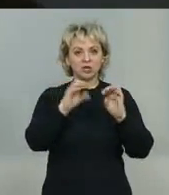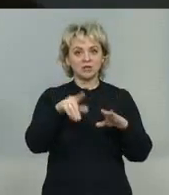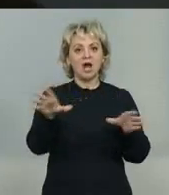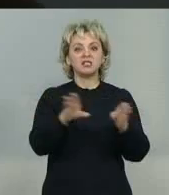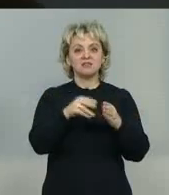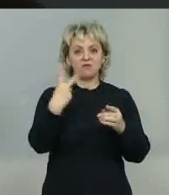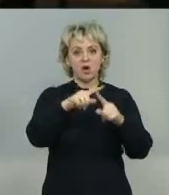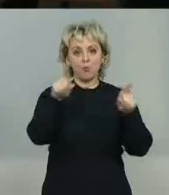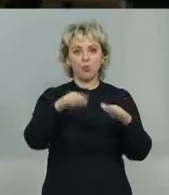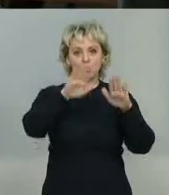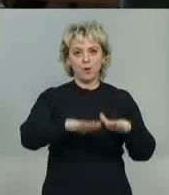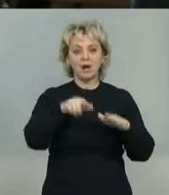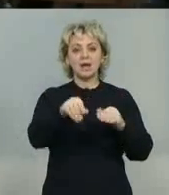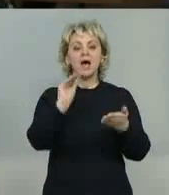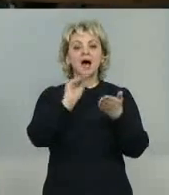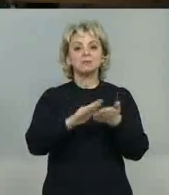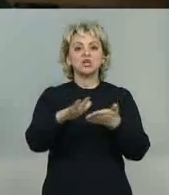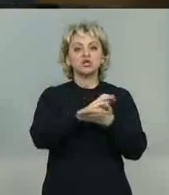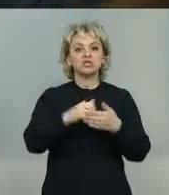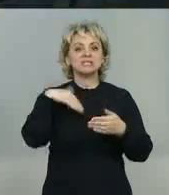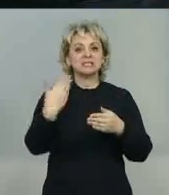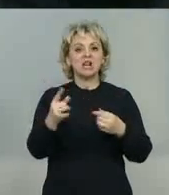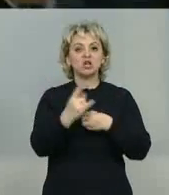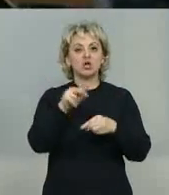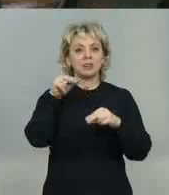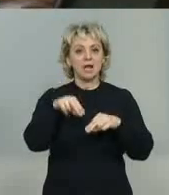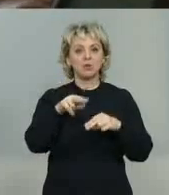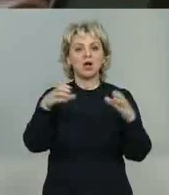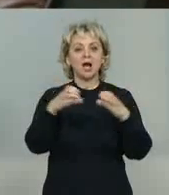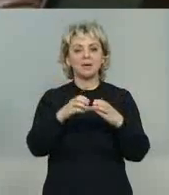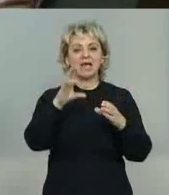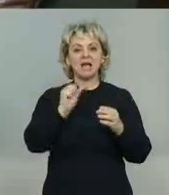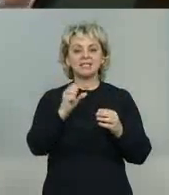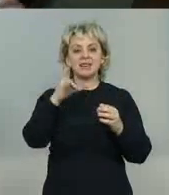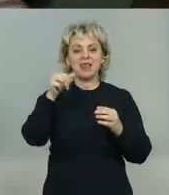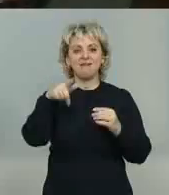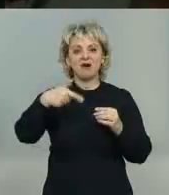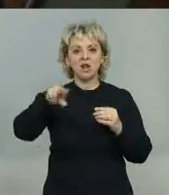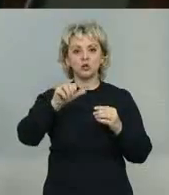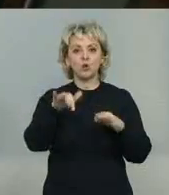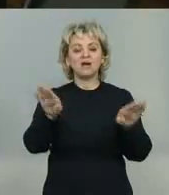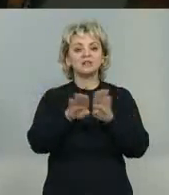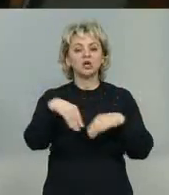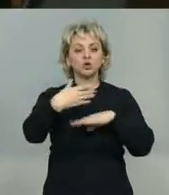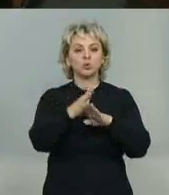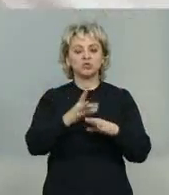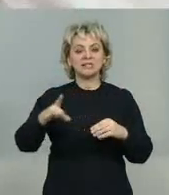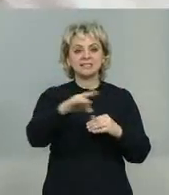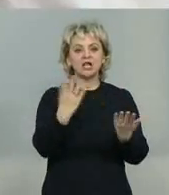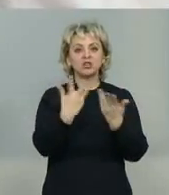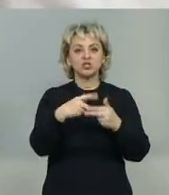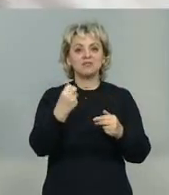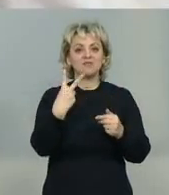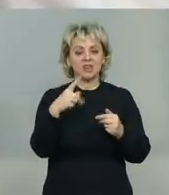они два упали. Отмечены нарушения со стороны лженаблюдателей от команды Алексея Навального. Таких на участках в регионе